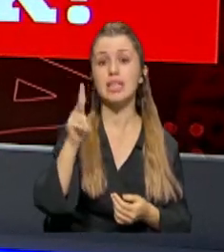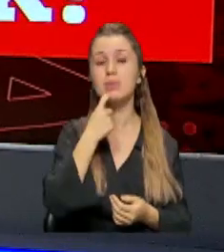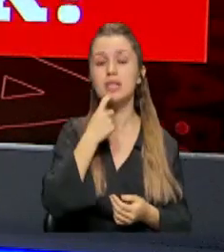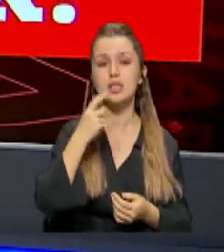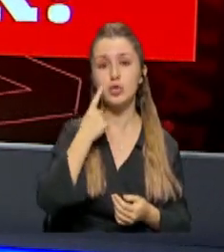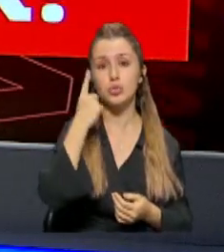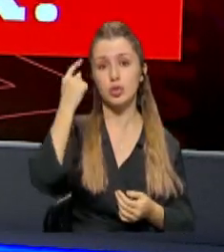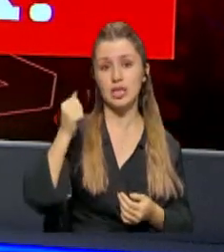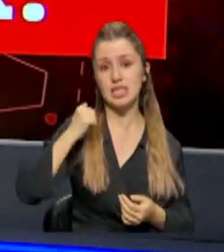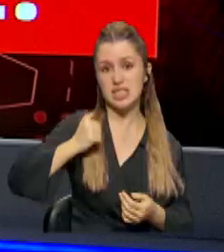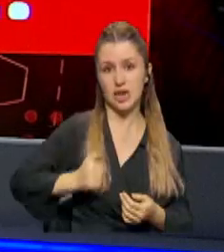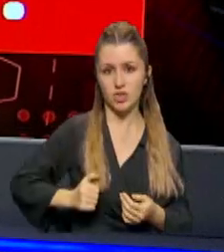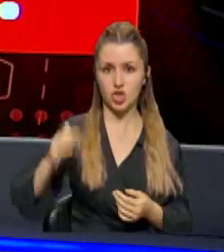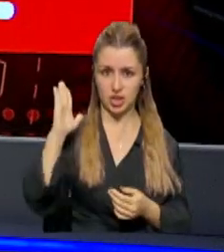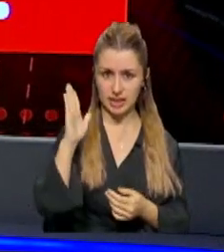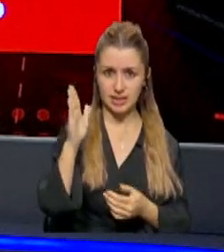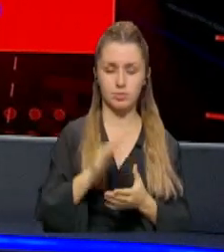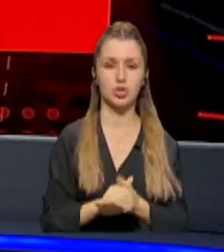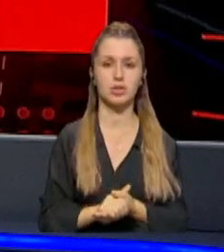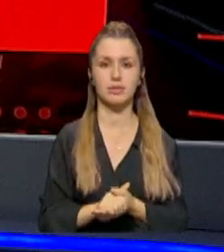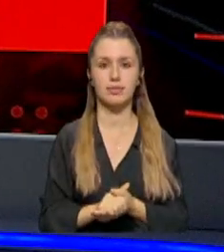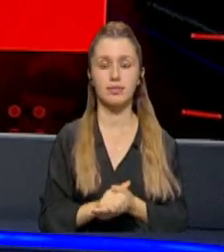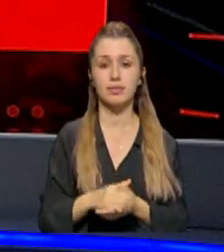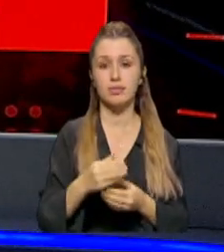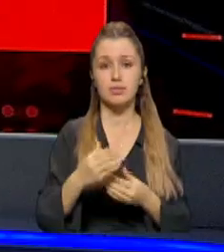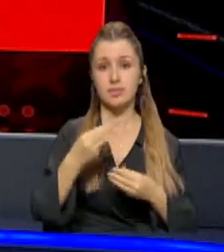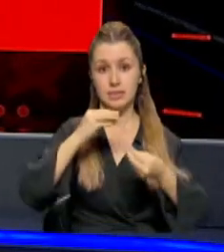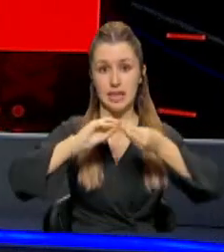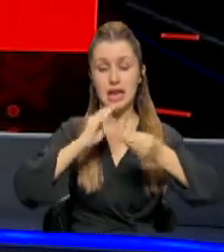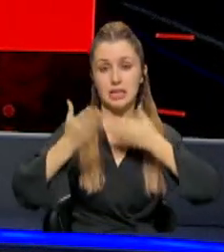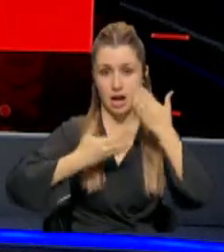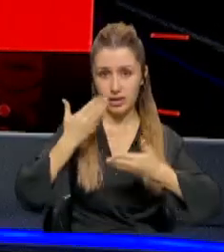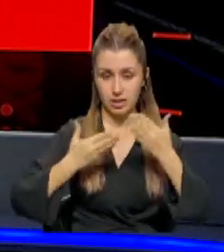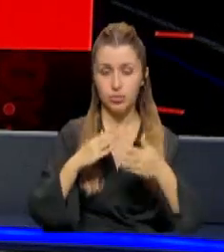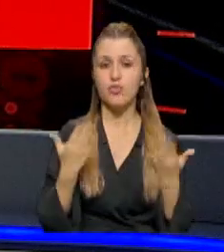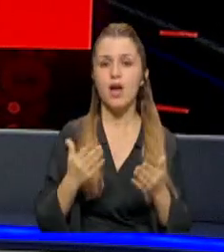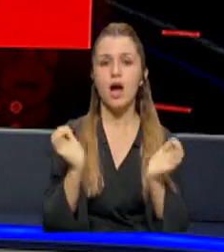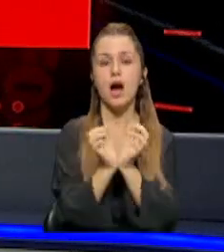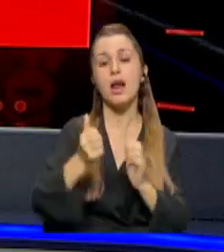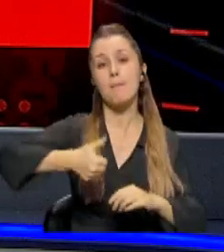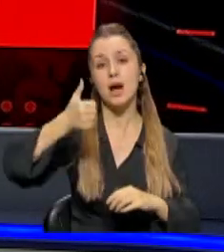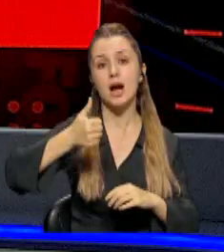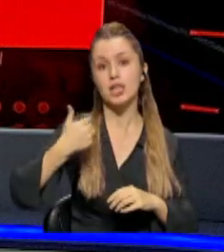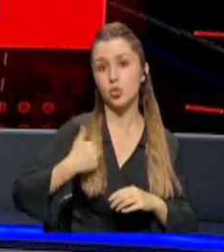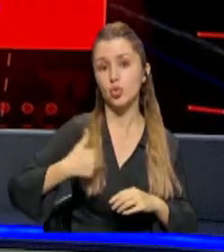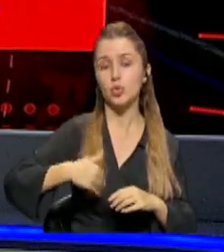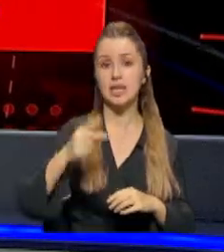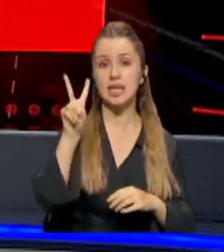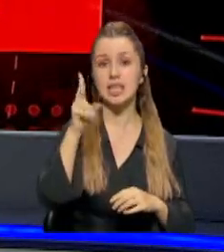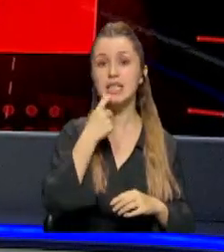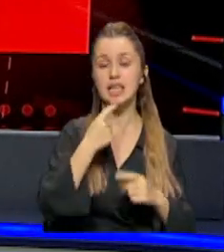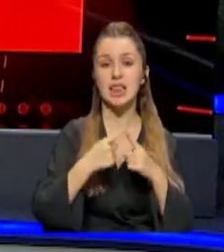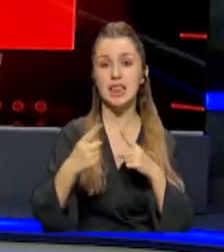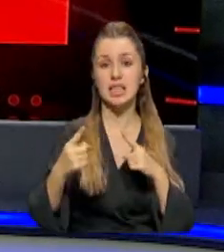yılında Cumhuriyet Başsavcılığına gitmiş, derdini anlatmış ve Aile Bakanlığı'nın kurumlarında 2